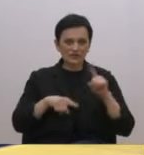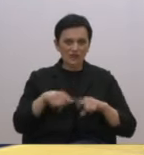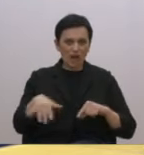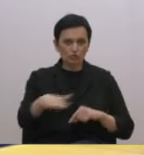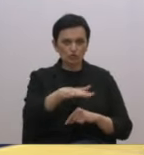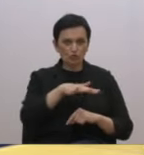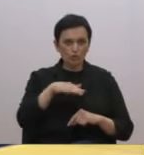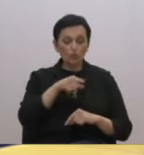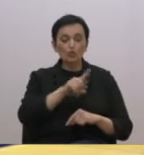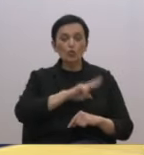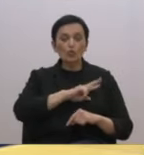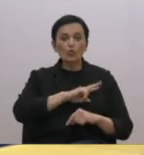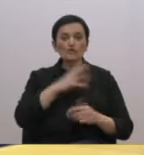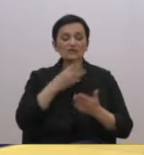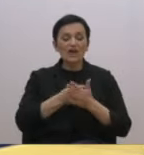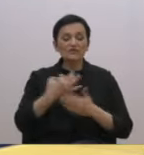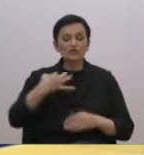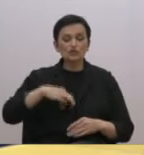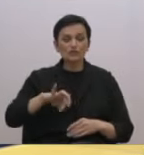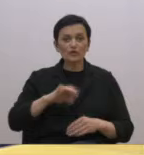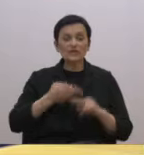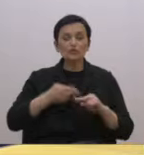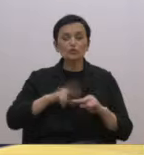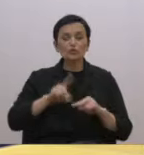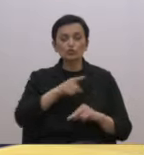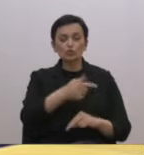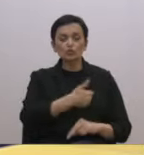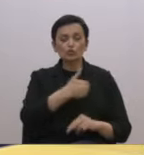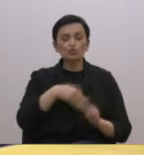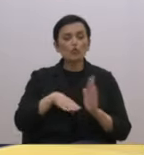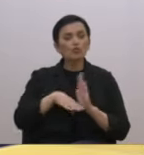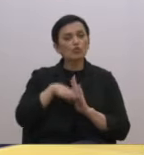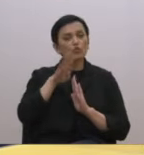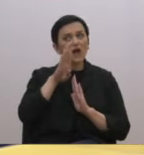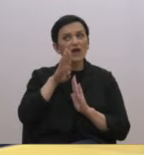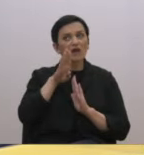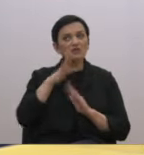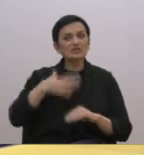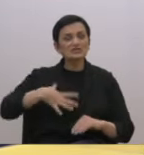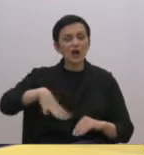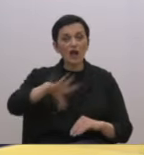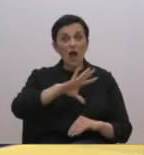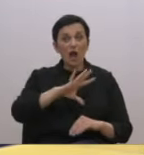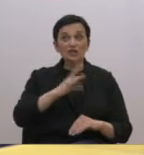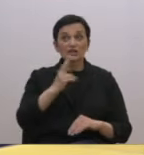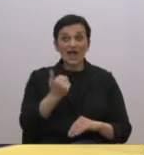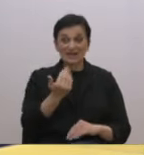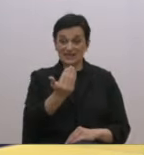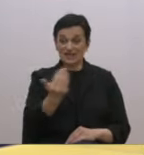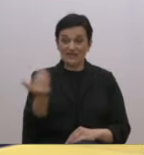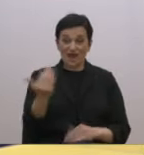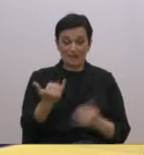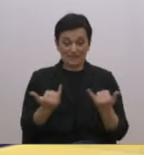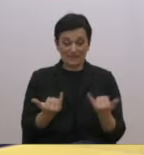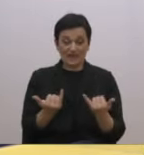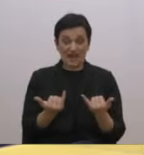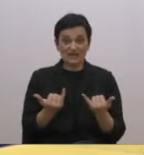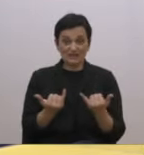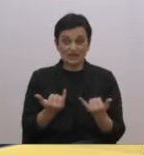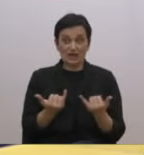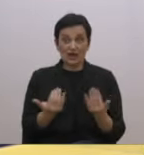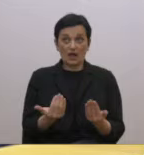იმიტომ რომ მათ უყვართ თავიანთი შვილები, იმიტომ რომ მათ უნდათ უკეთესი საქართველო. და თქვენ